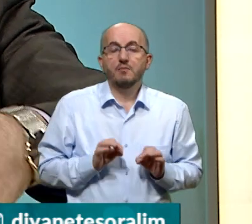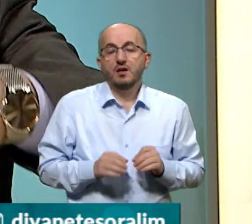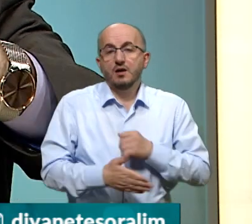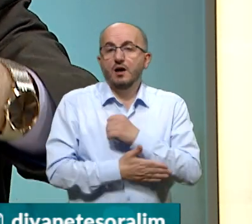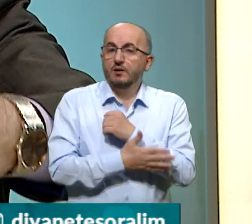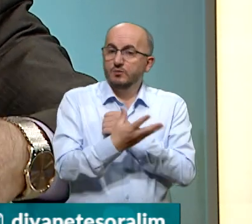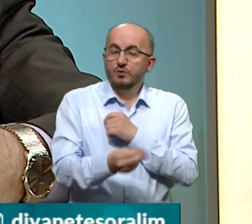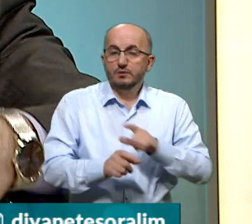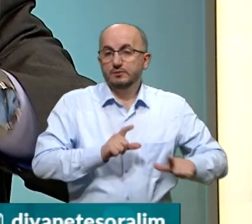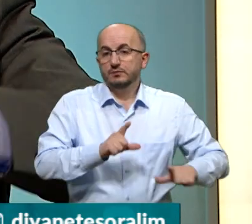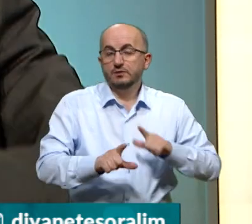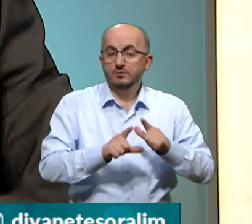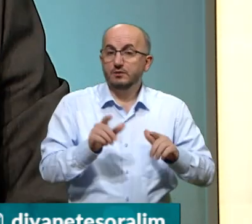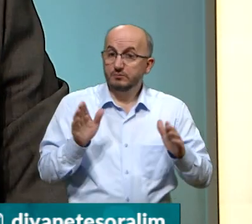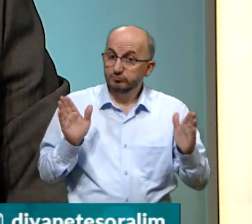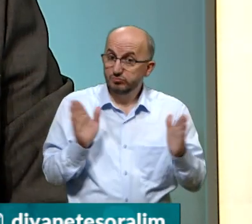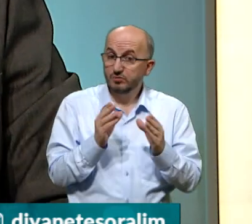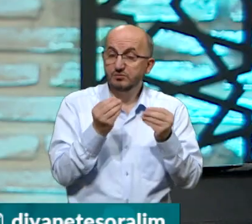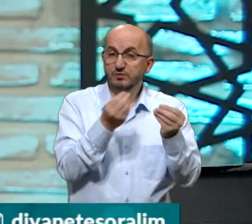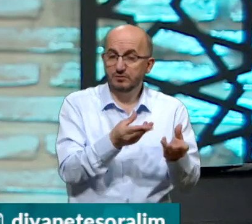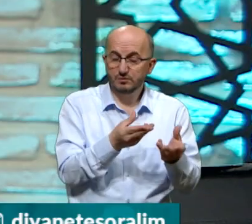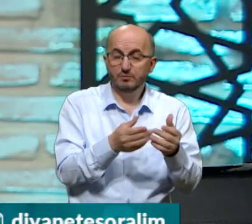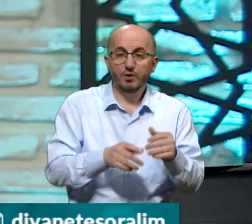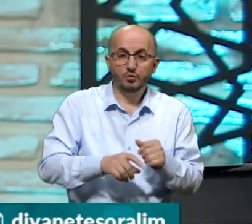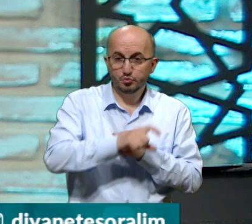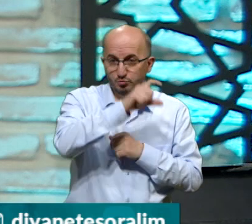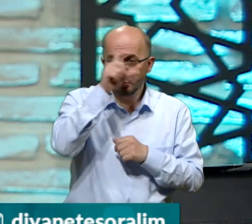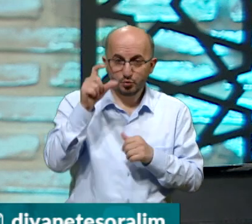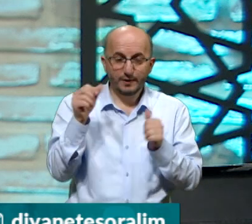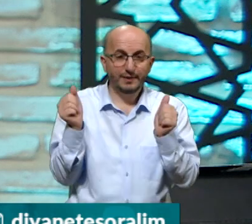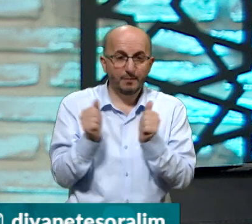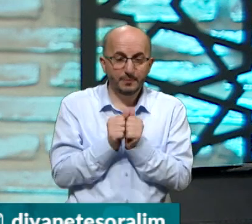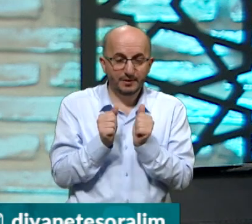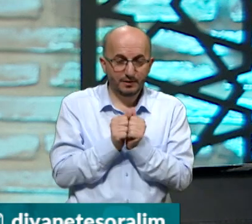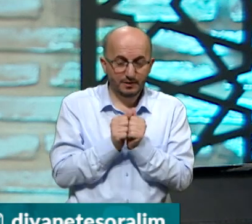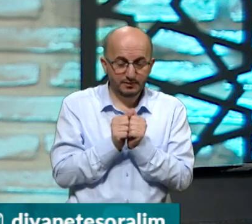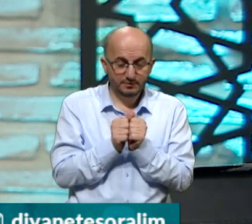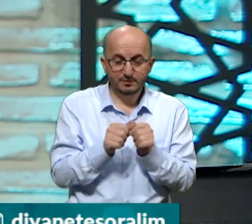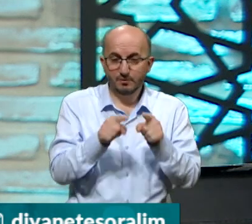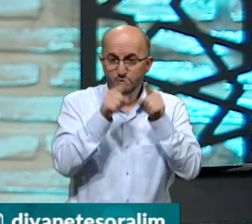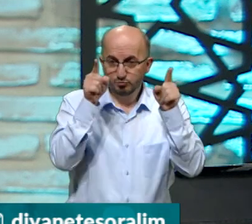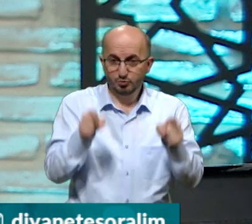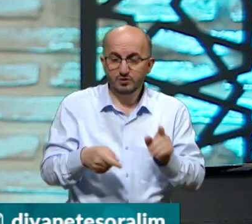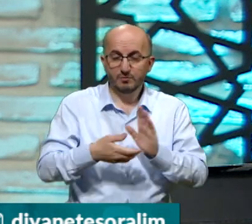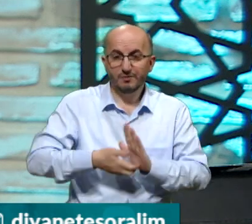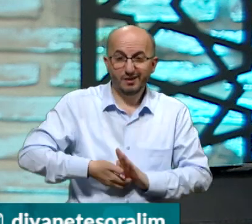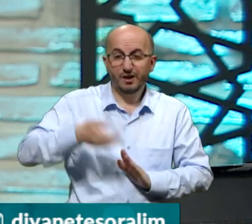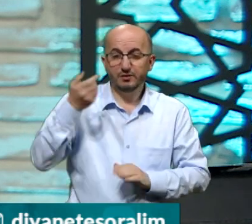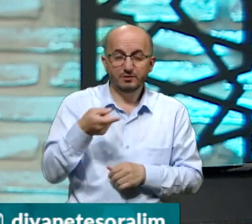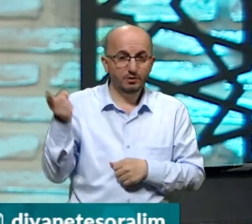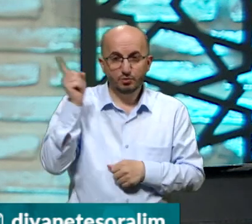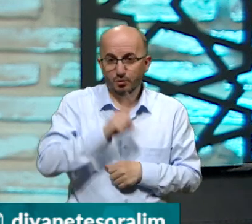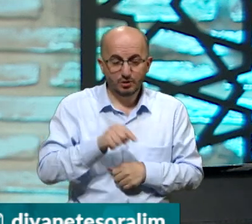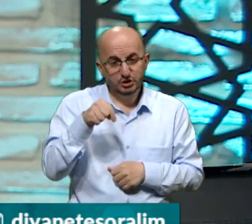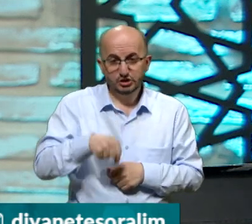yardımcı olur ihtiyaçları karşılanır The A Cumhuriyetle birlikte bu nakibuleşraf nukaba Müessesesi kaldırıldığından